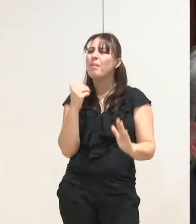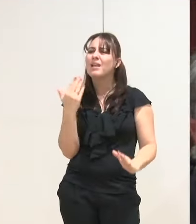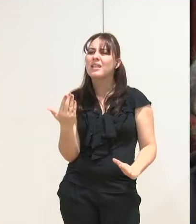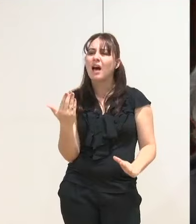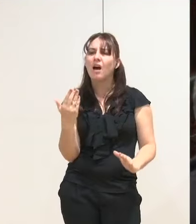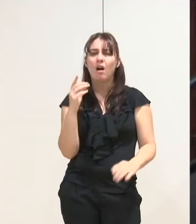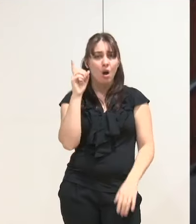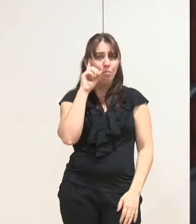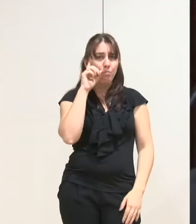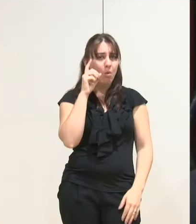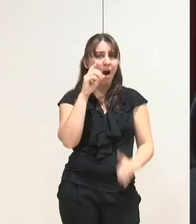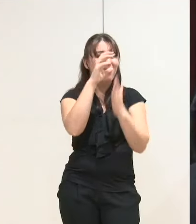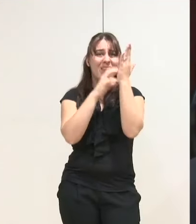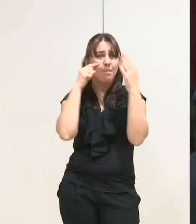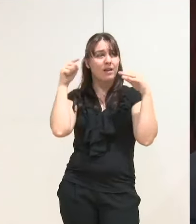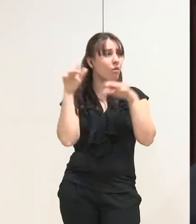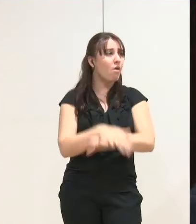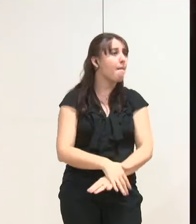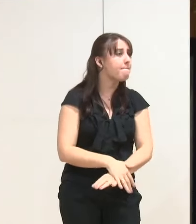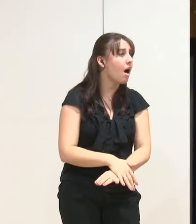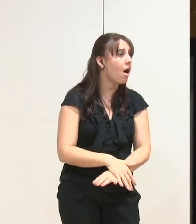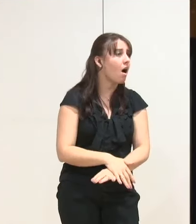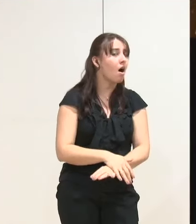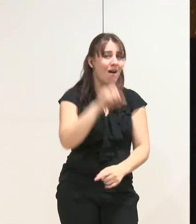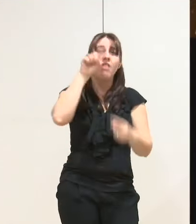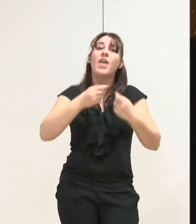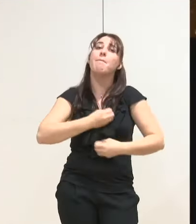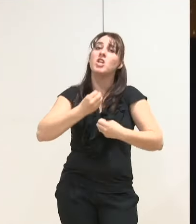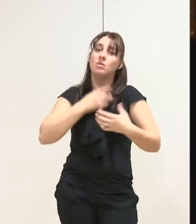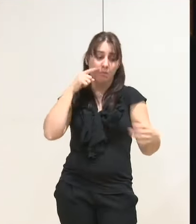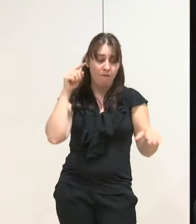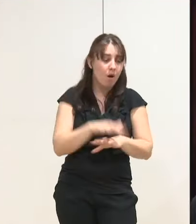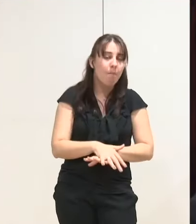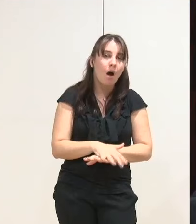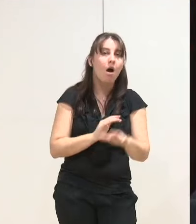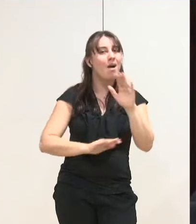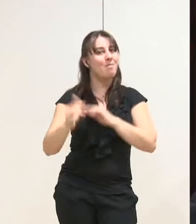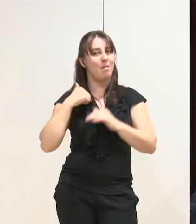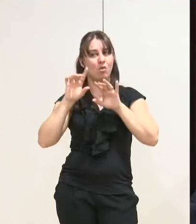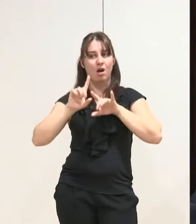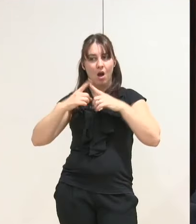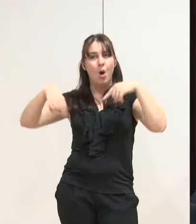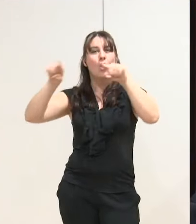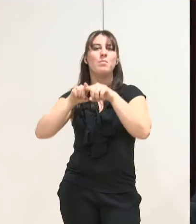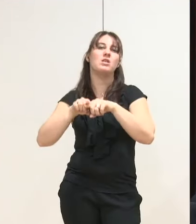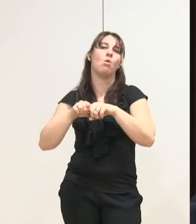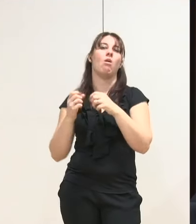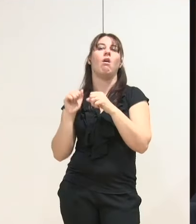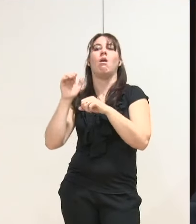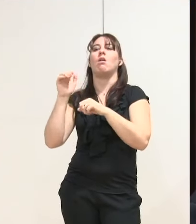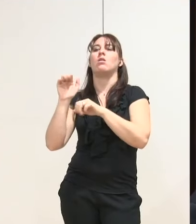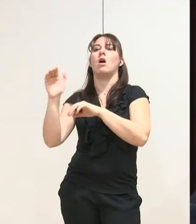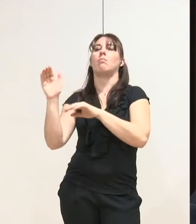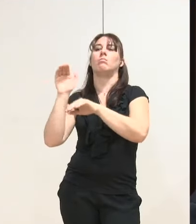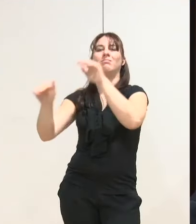qu' ça n'apparaît pas dans la délibération ce que je vais vous dire mais j'ai pu participer à la commission d'appel d'offre et je me